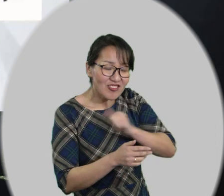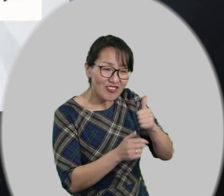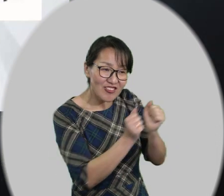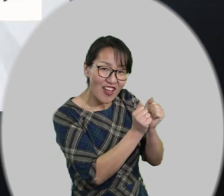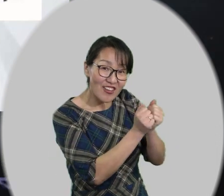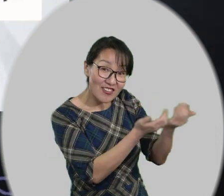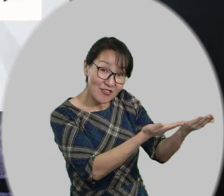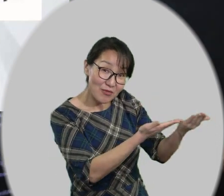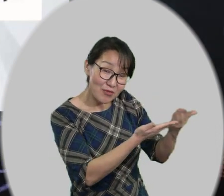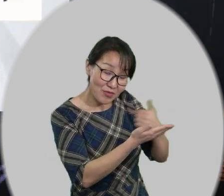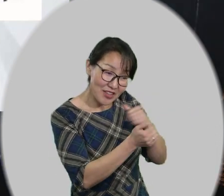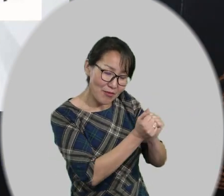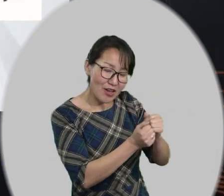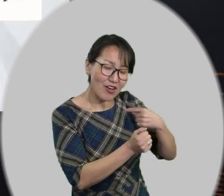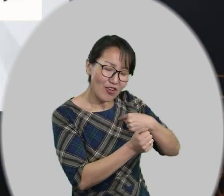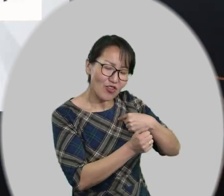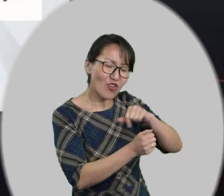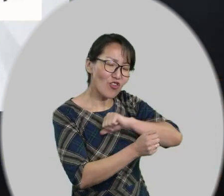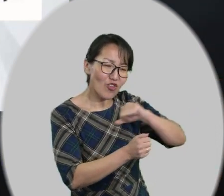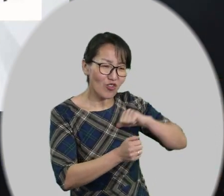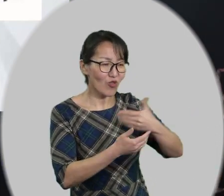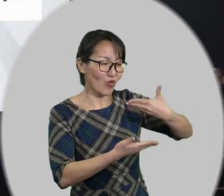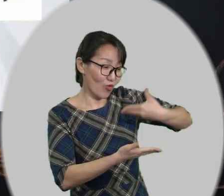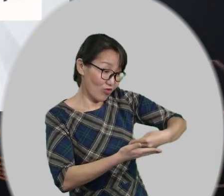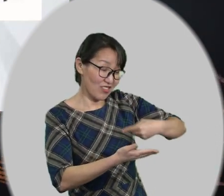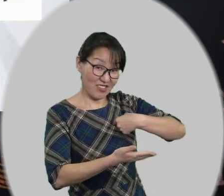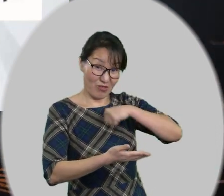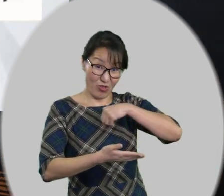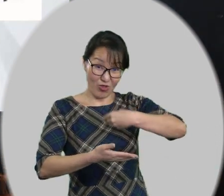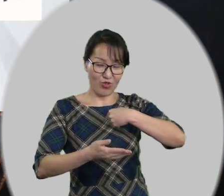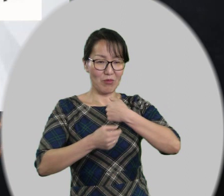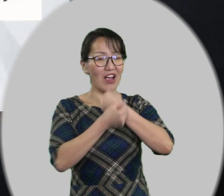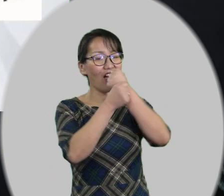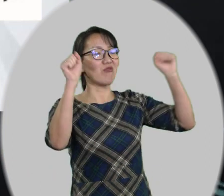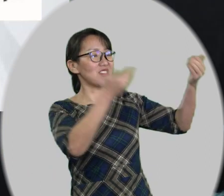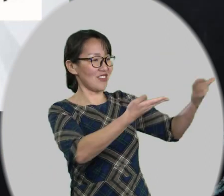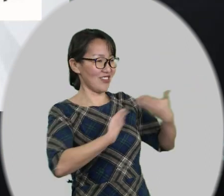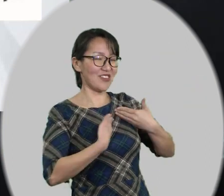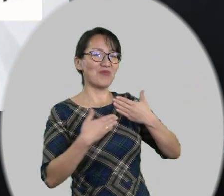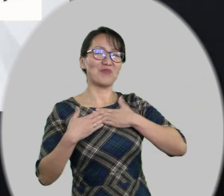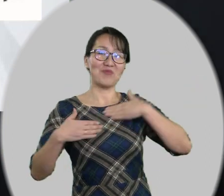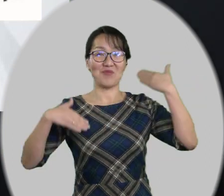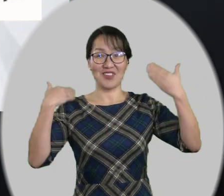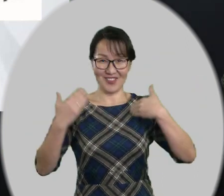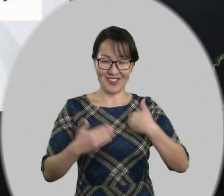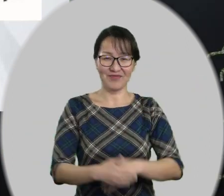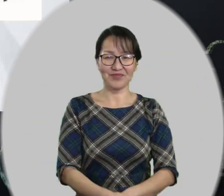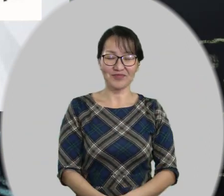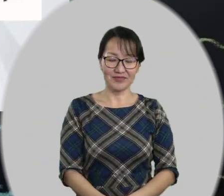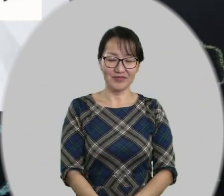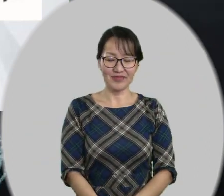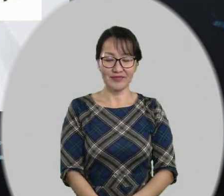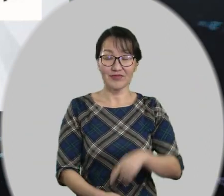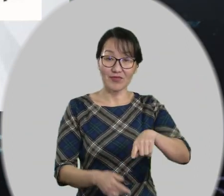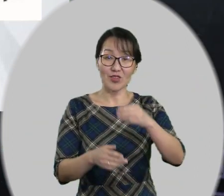сайн найз минь намайг өөрийгөө хурхаас аварсан байна шүү. За энэ шүлгийг бид нар